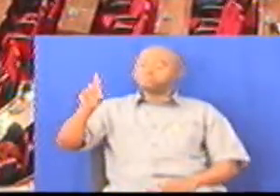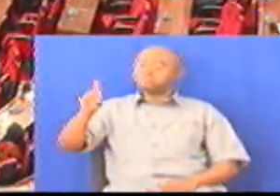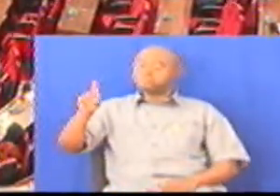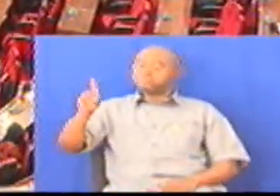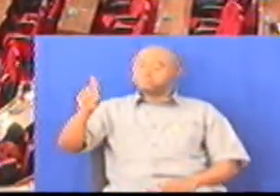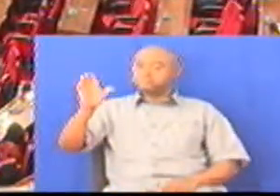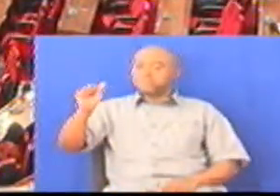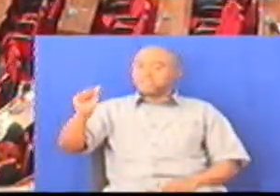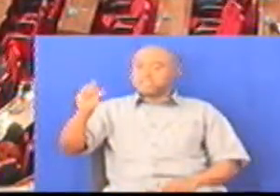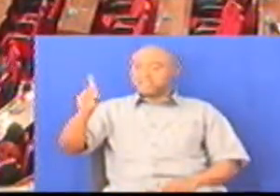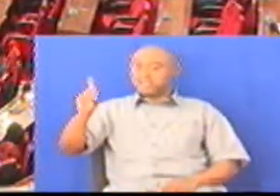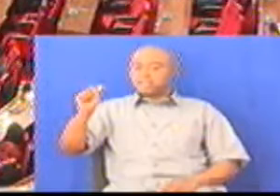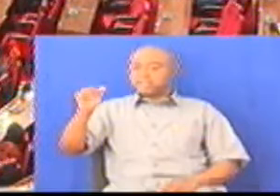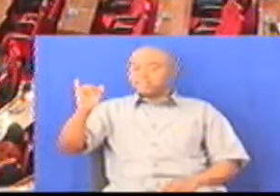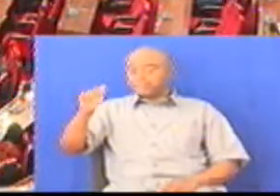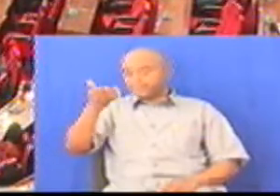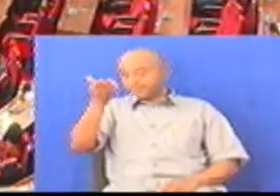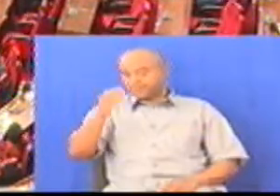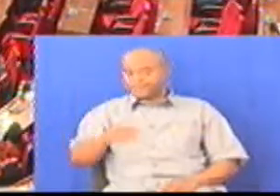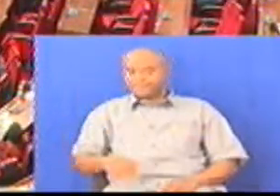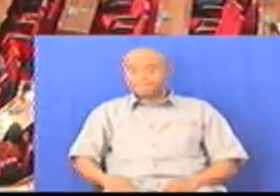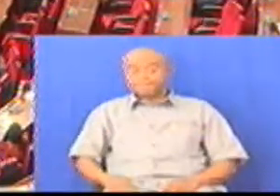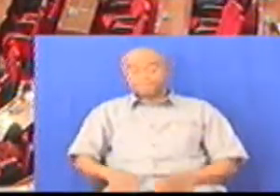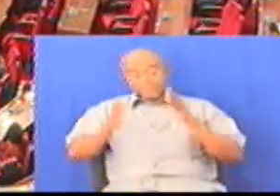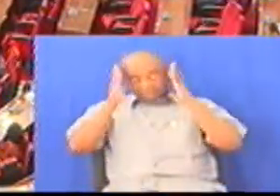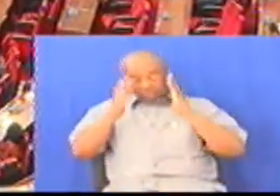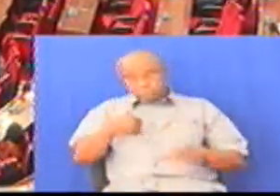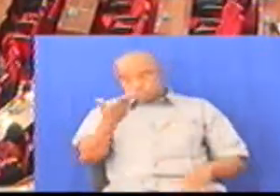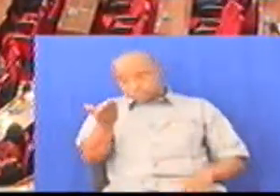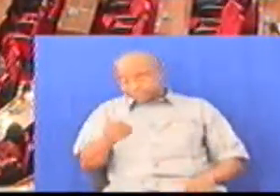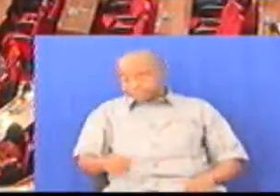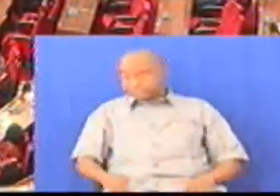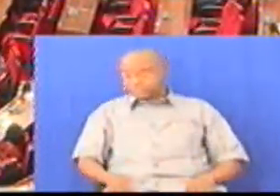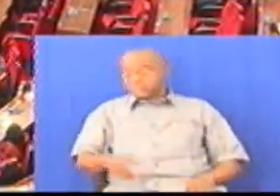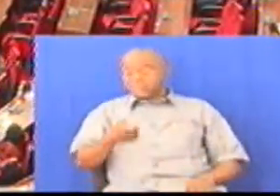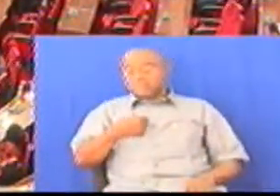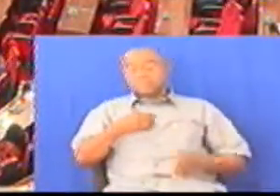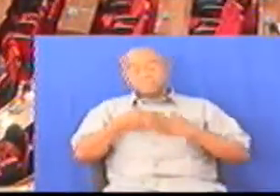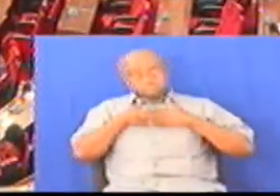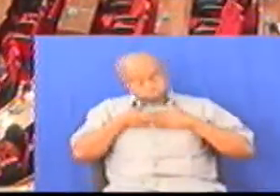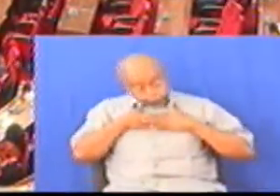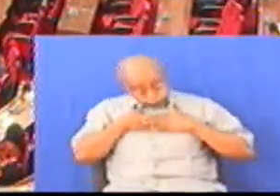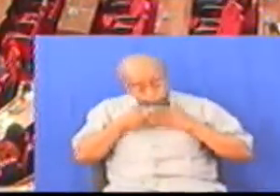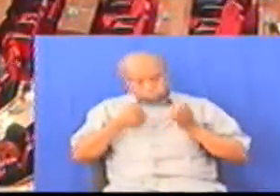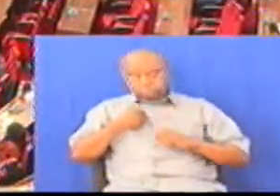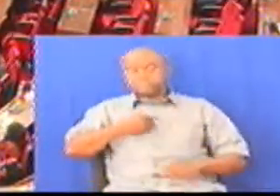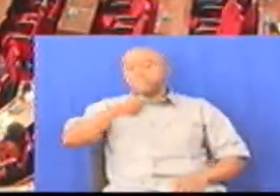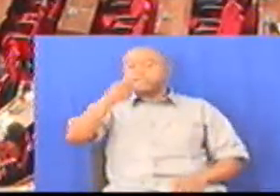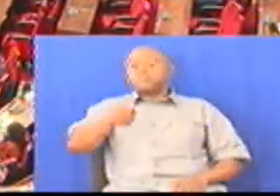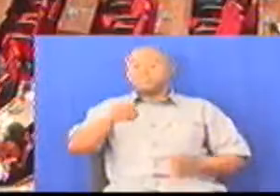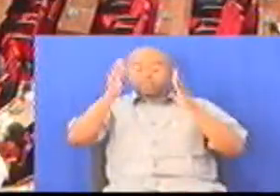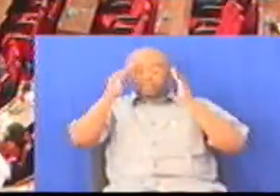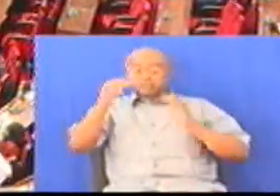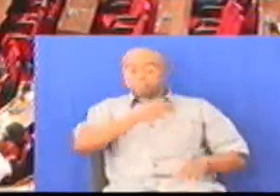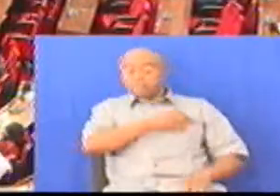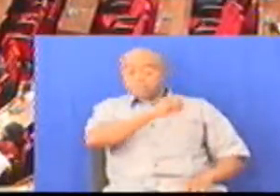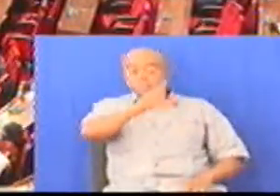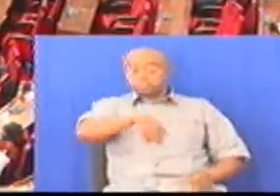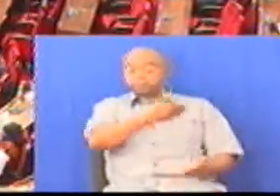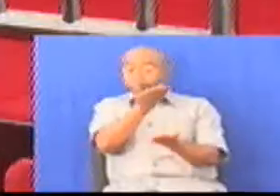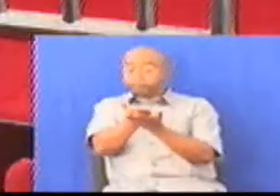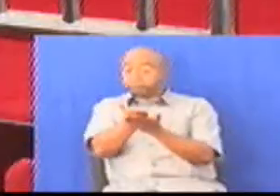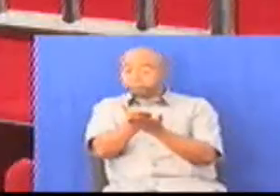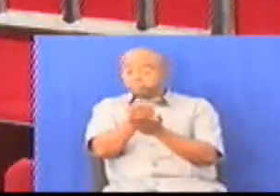Mheshimiwa Speaker, Magdalena Sakaya, jiandae. Mheshimiwa Speaker, na mimi ningependa kumpongeza sana Mheshimiwa Waziri kwa kuleta mswada